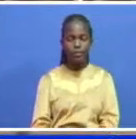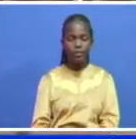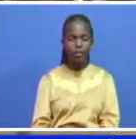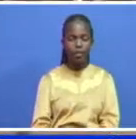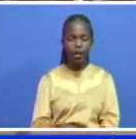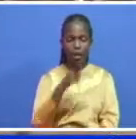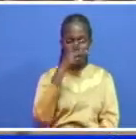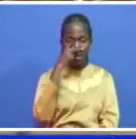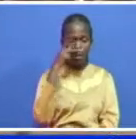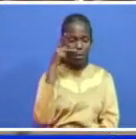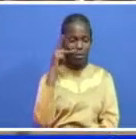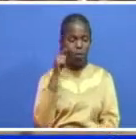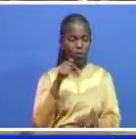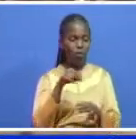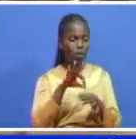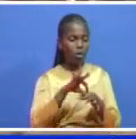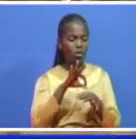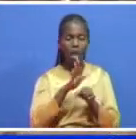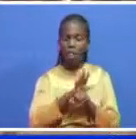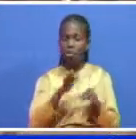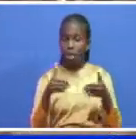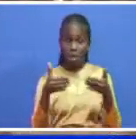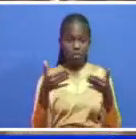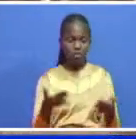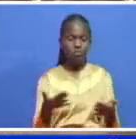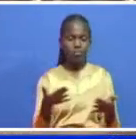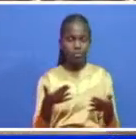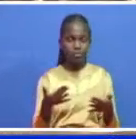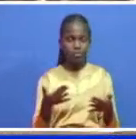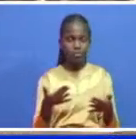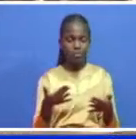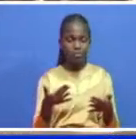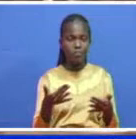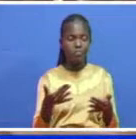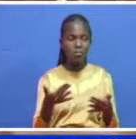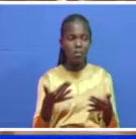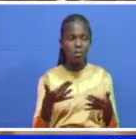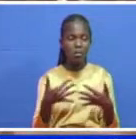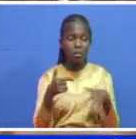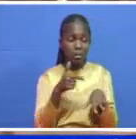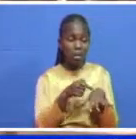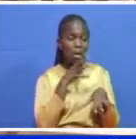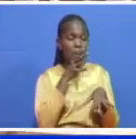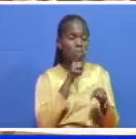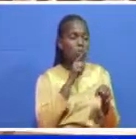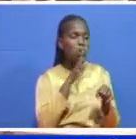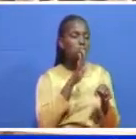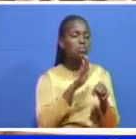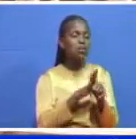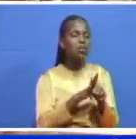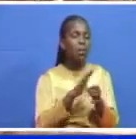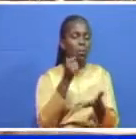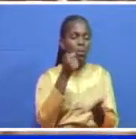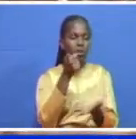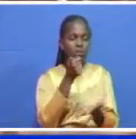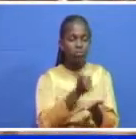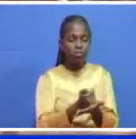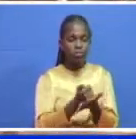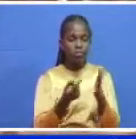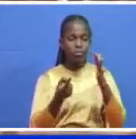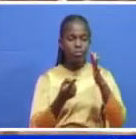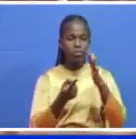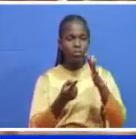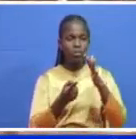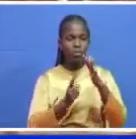anetie kule ilo anetie mesani. Aikita kwa adho chathi, chaya katuka prime minister. Ukitha Kalonzo Musyoka nwona